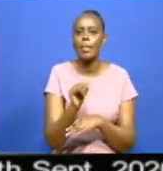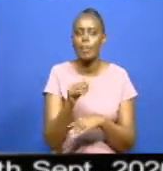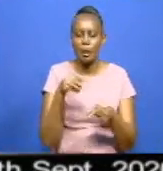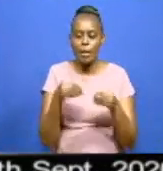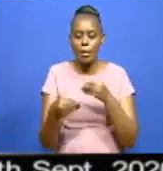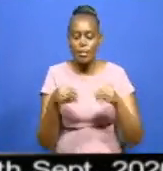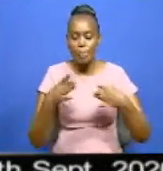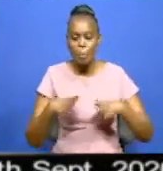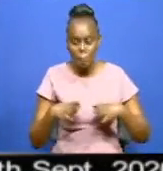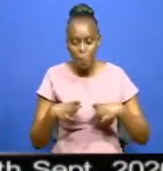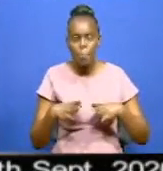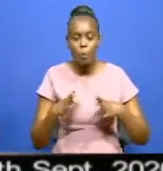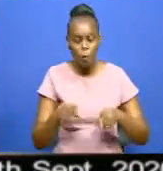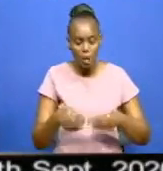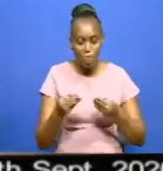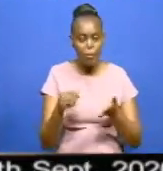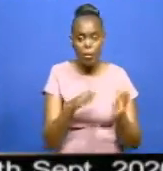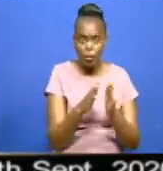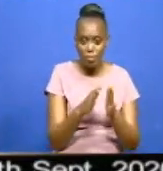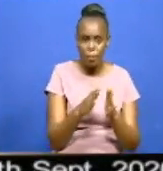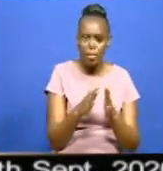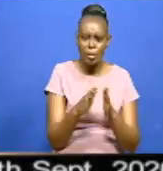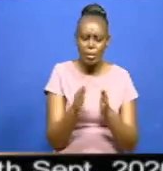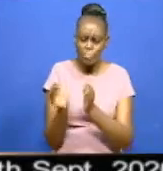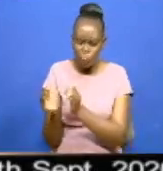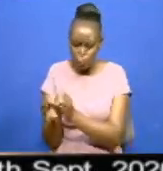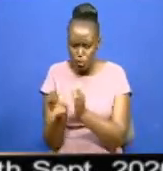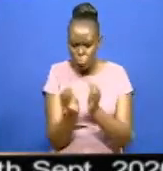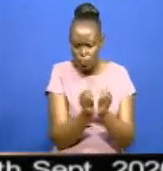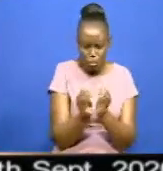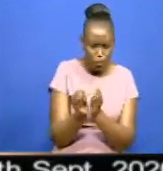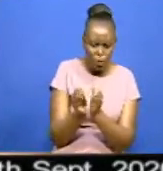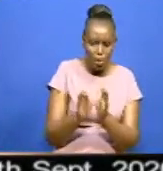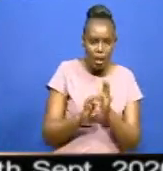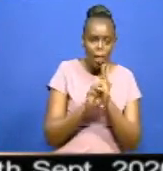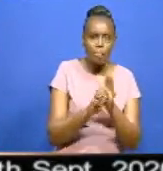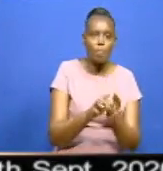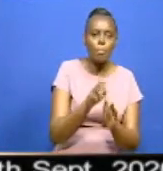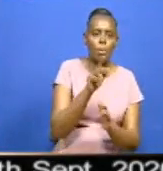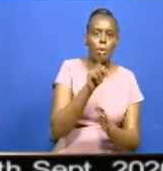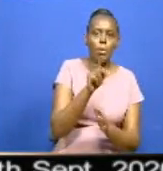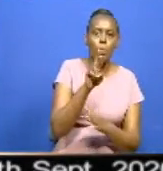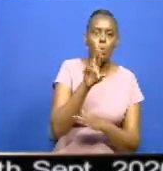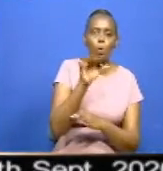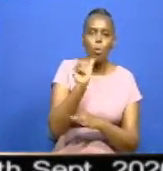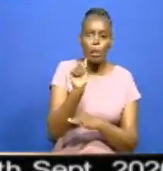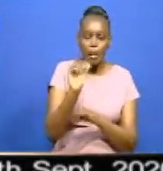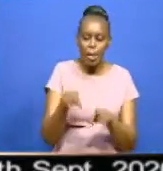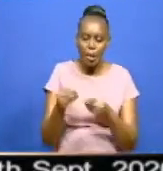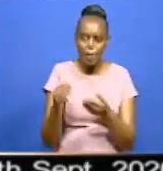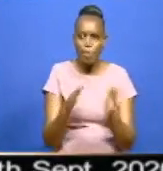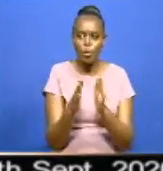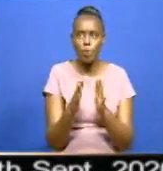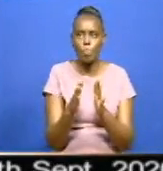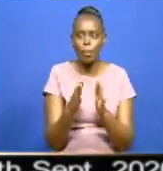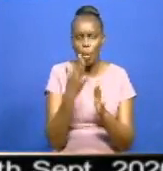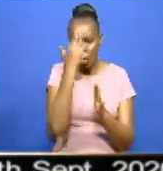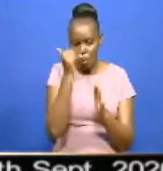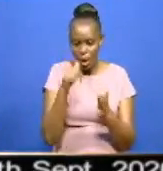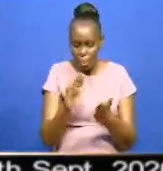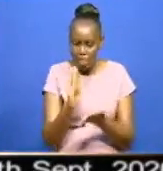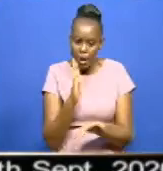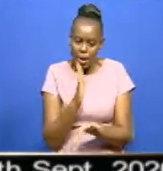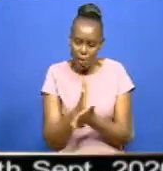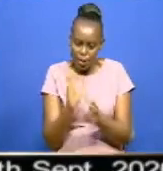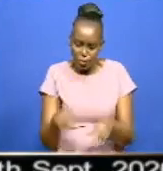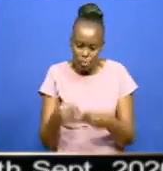walemavu wapatiwe, ningependelea kuwa jamii ndogo kama Wakuria pia wapatiwe nafasi, kwa sababu ni haki yao